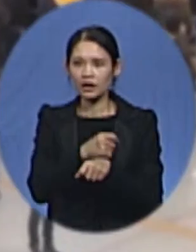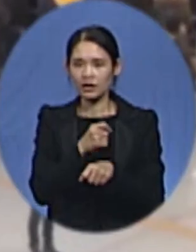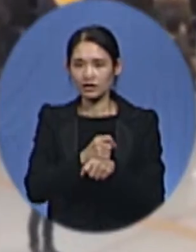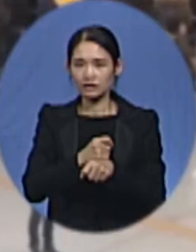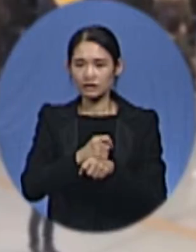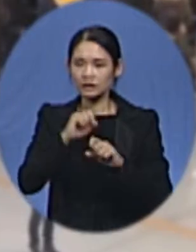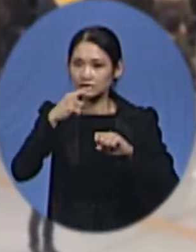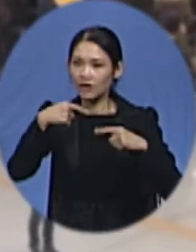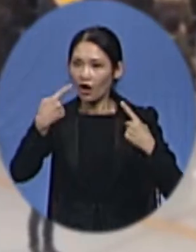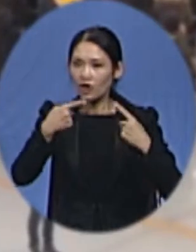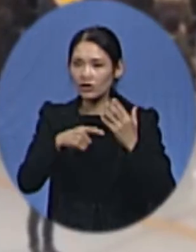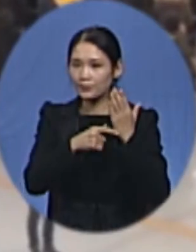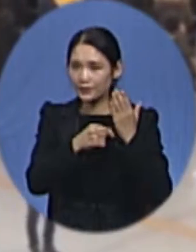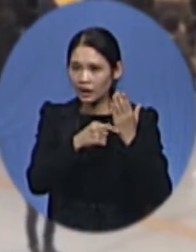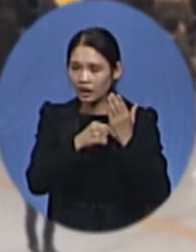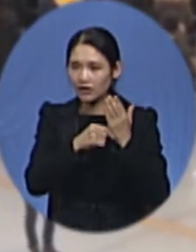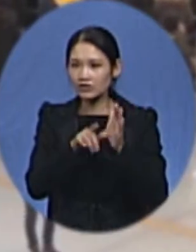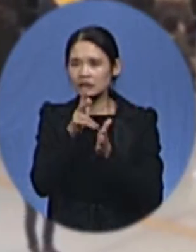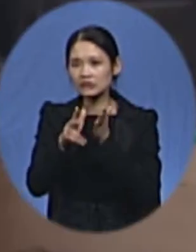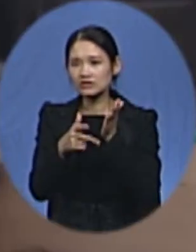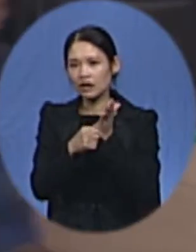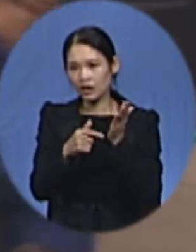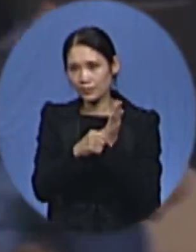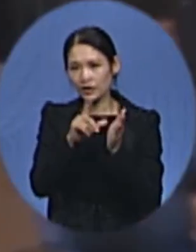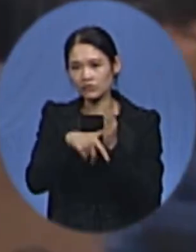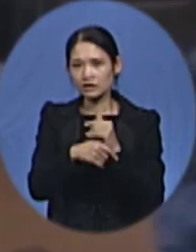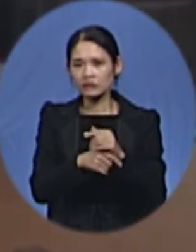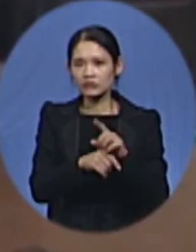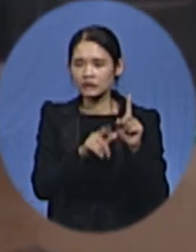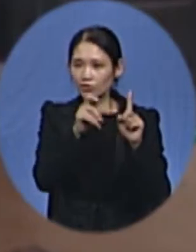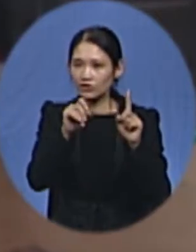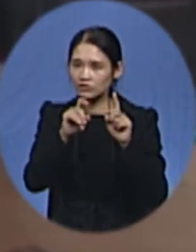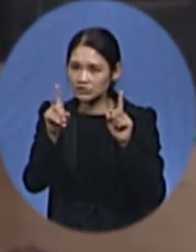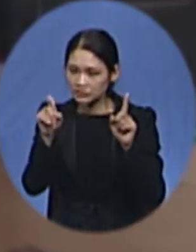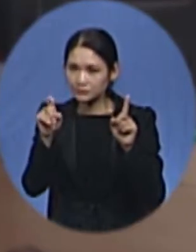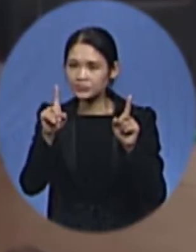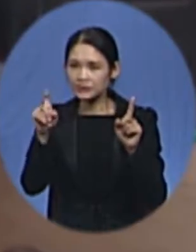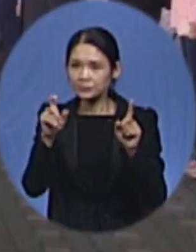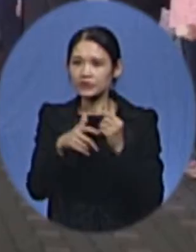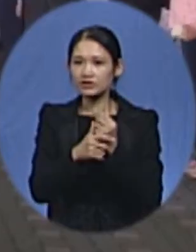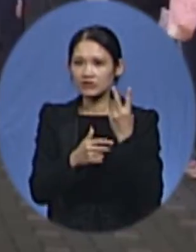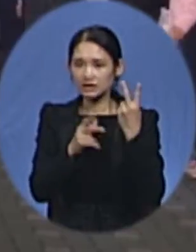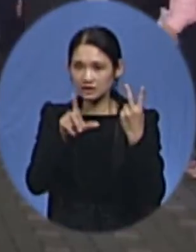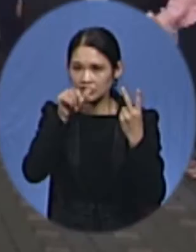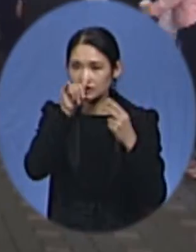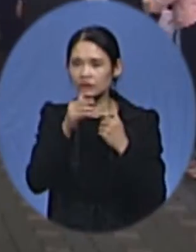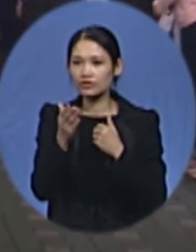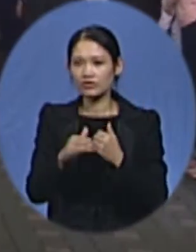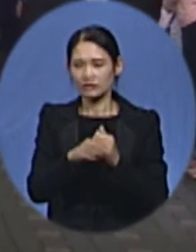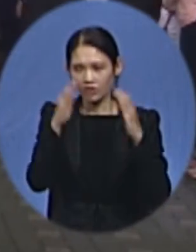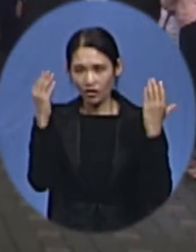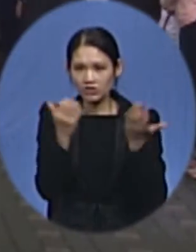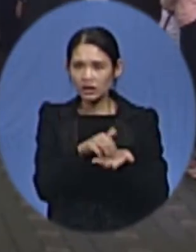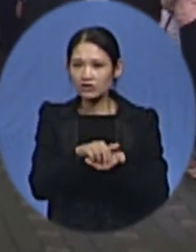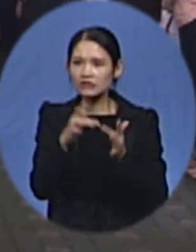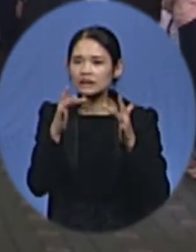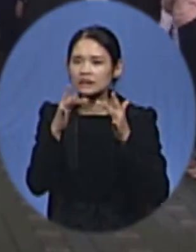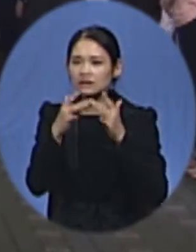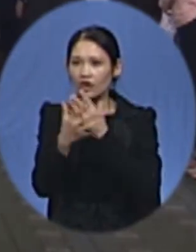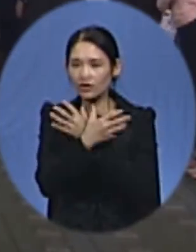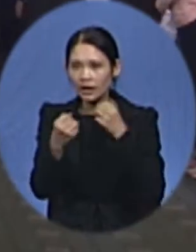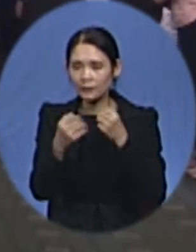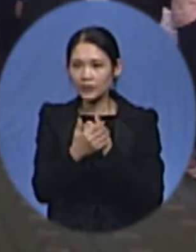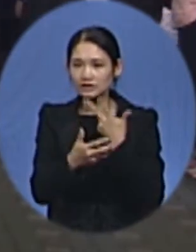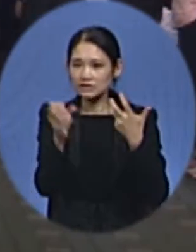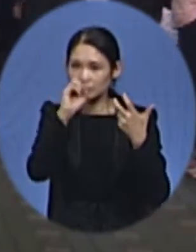설 명절 열차 승차권 예매가 지난 10일과 11일 진행된 가운데 전체 승차권 중 인터넷 예매가